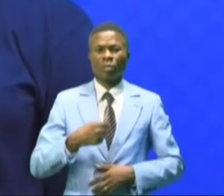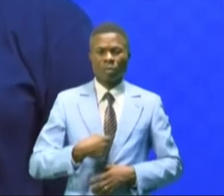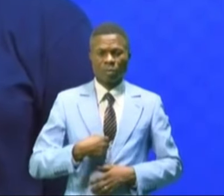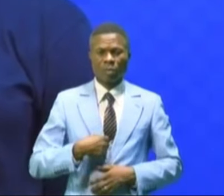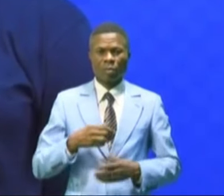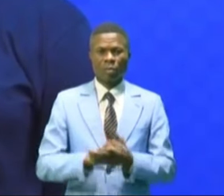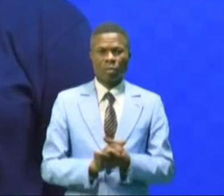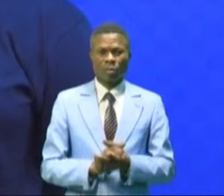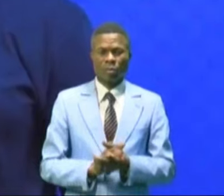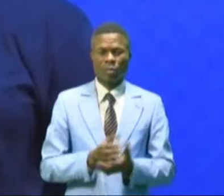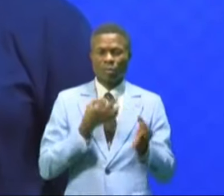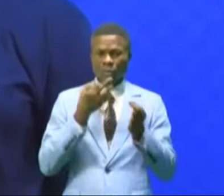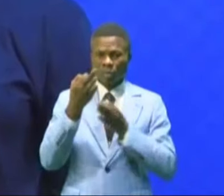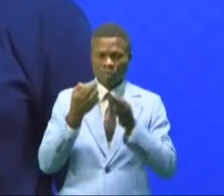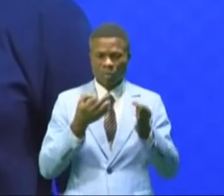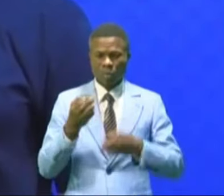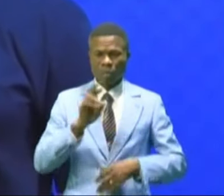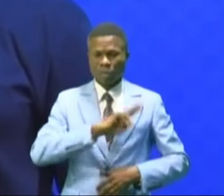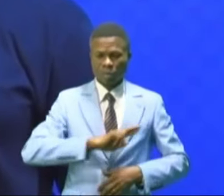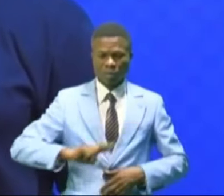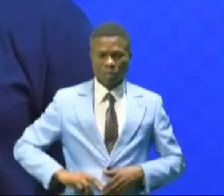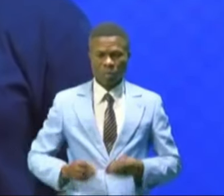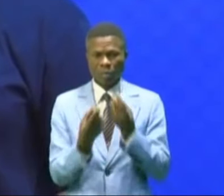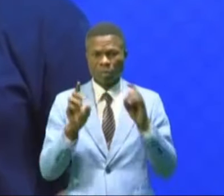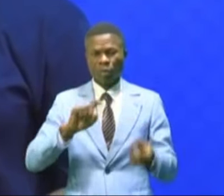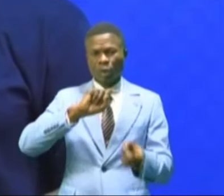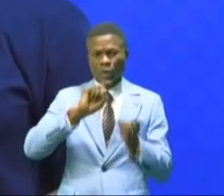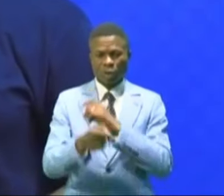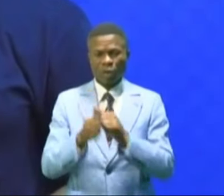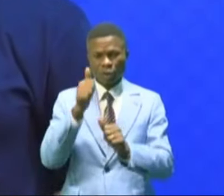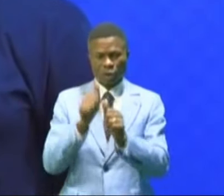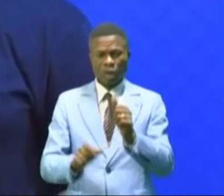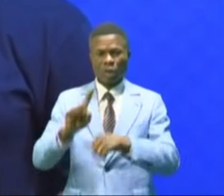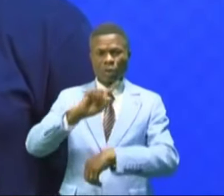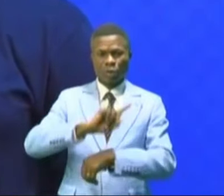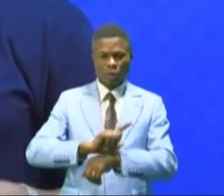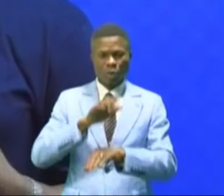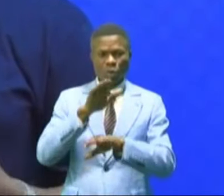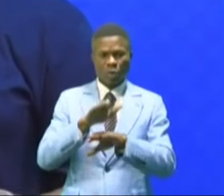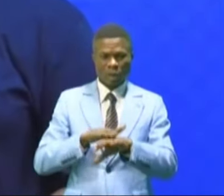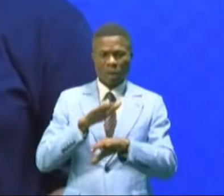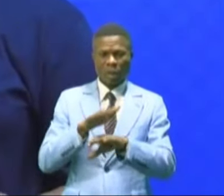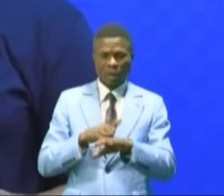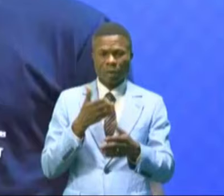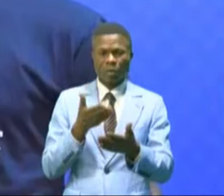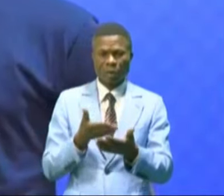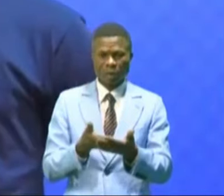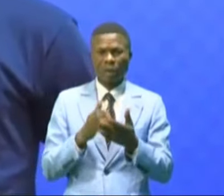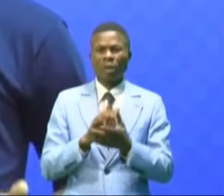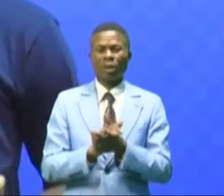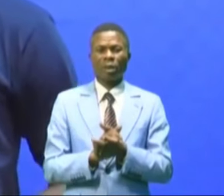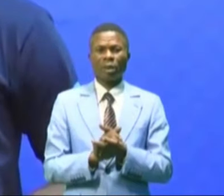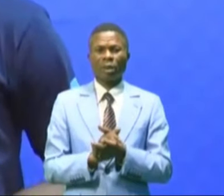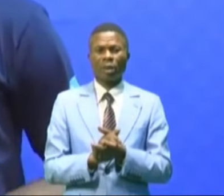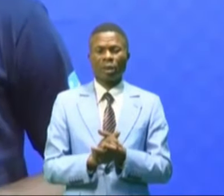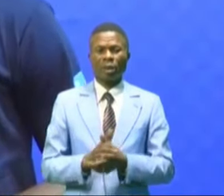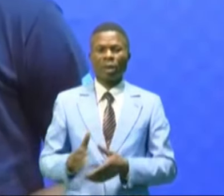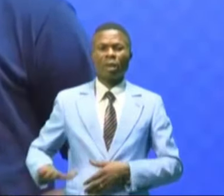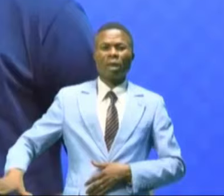une RDC qui change de style de communication, parce qu'il a parlé de changement de narratif. Aux États-Unis, j'ai